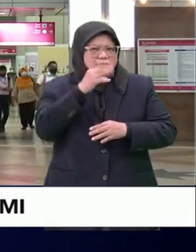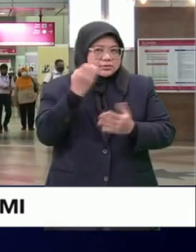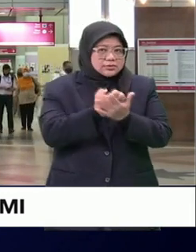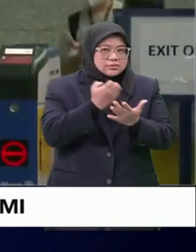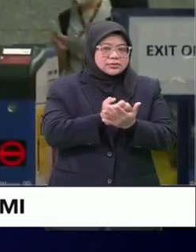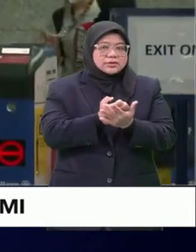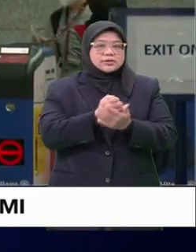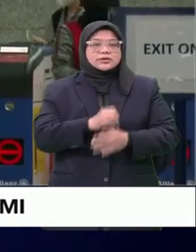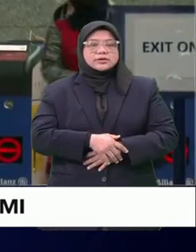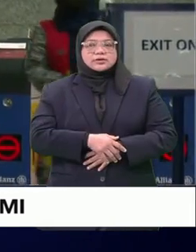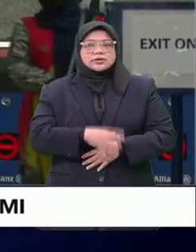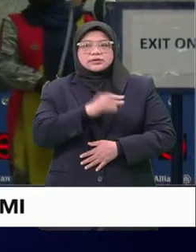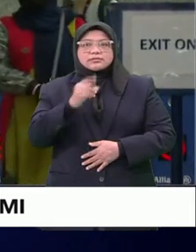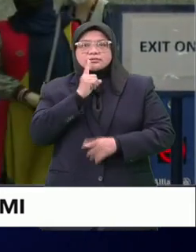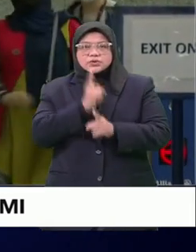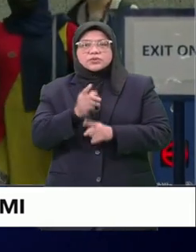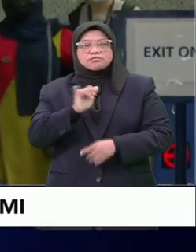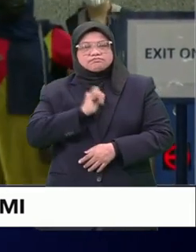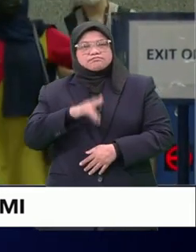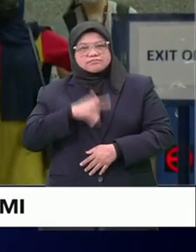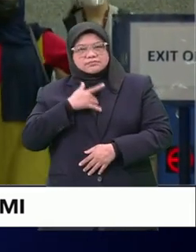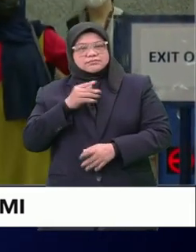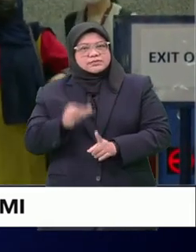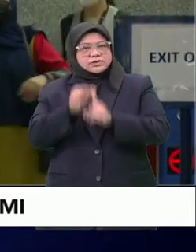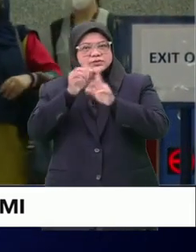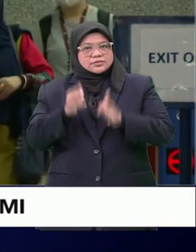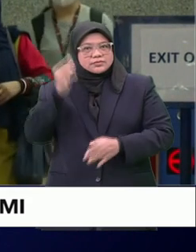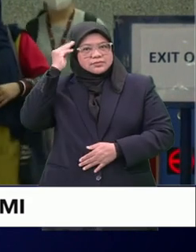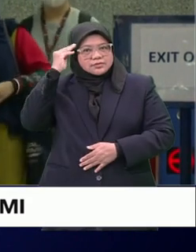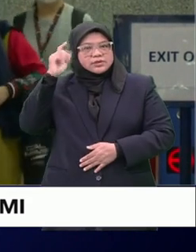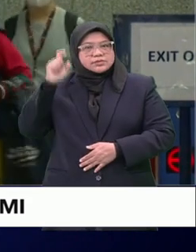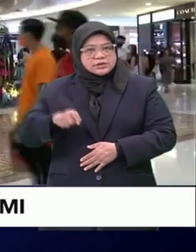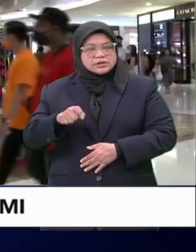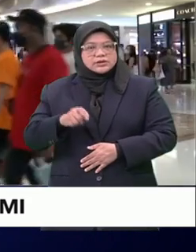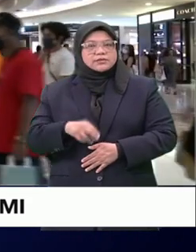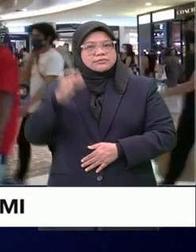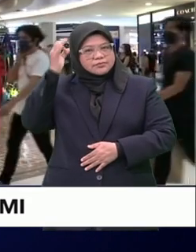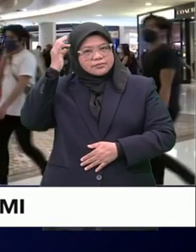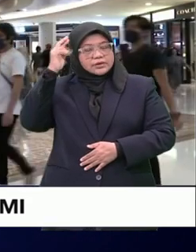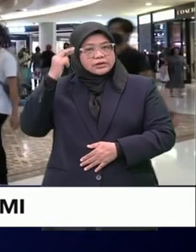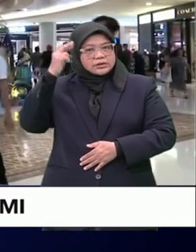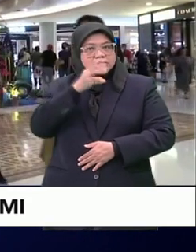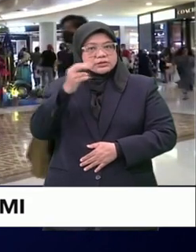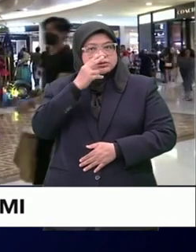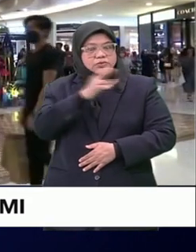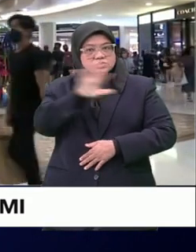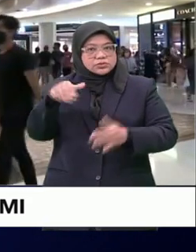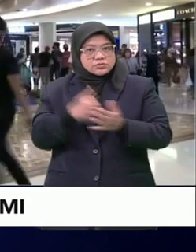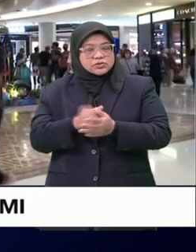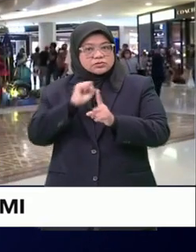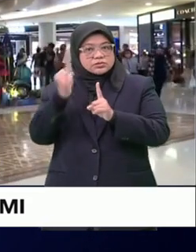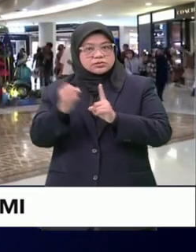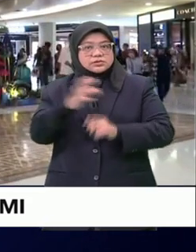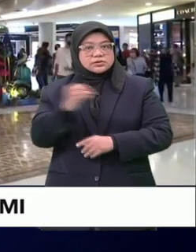secara umumnya. So dalam konteks ini saya rasa, terutamanya orang Melayu lah, kerana saya rasa kena rasional melihat semua keadaan. Dan kalau boleh